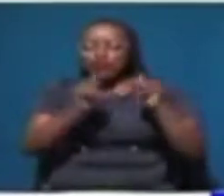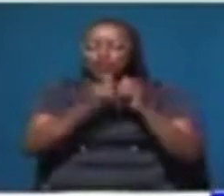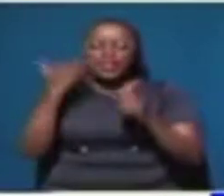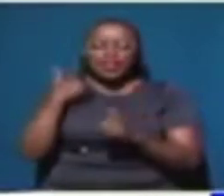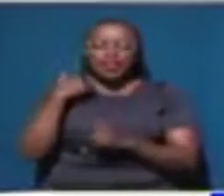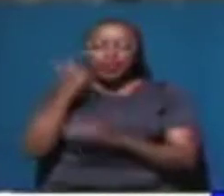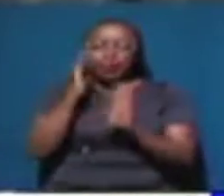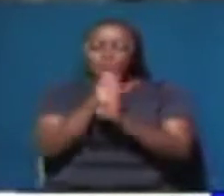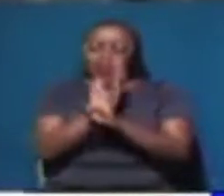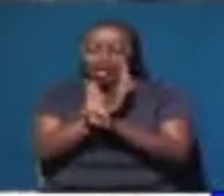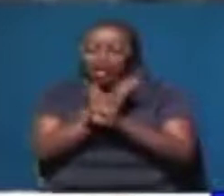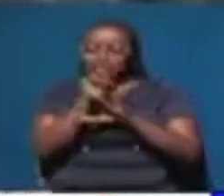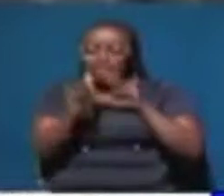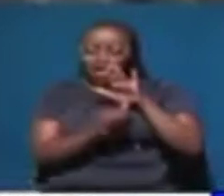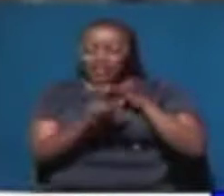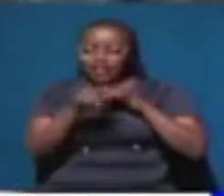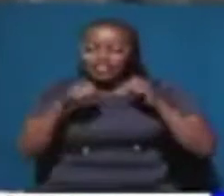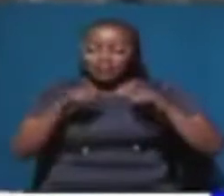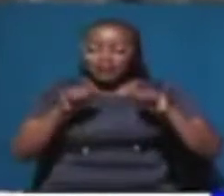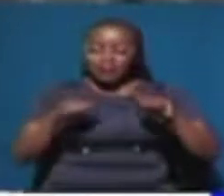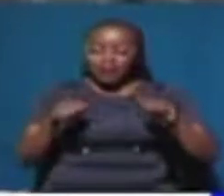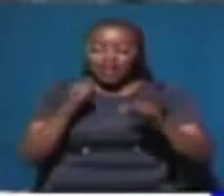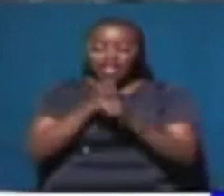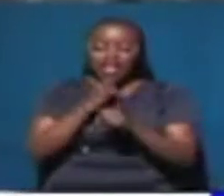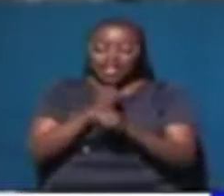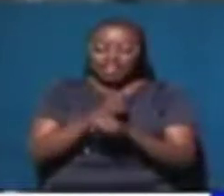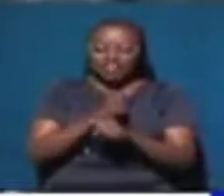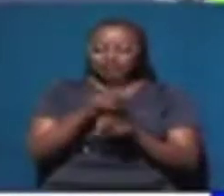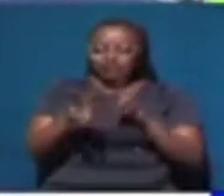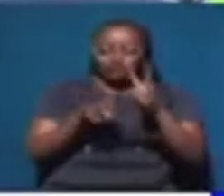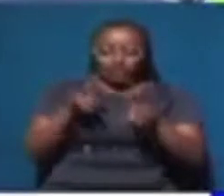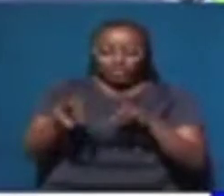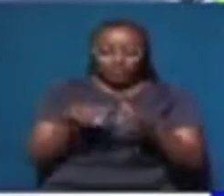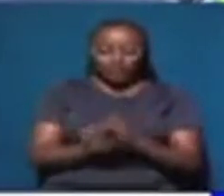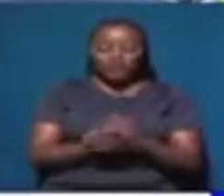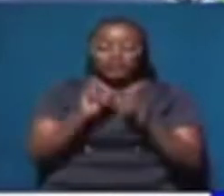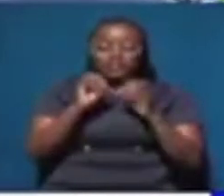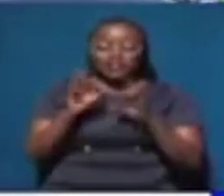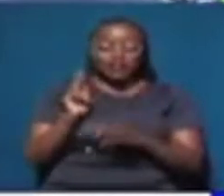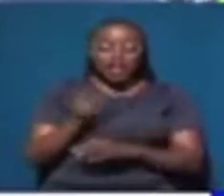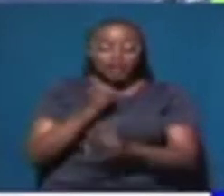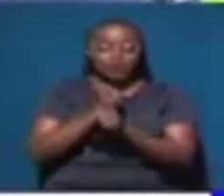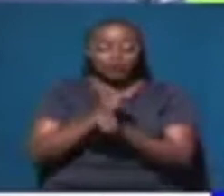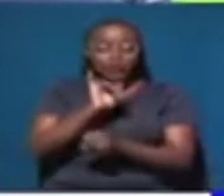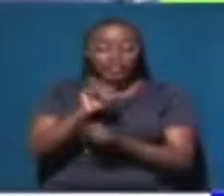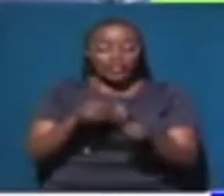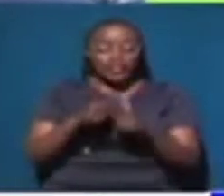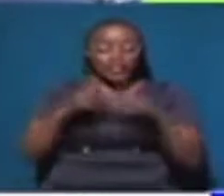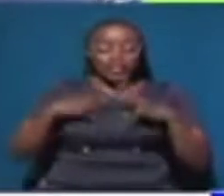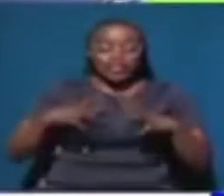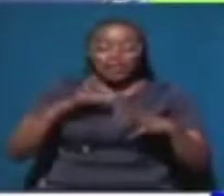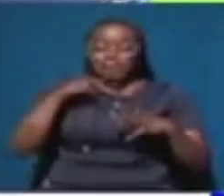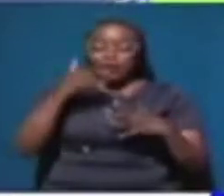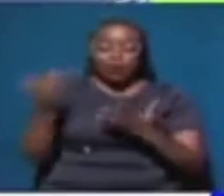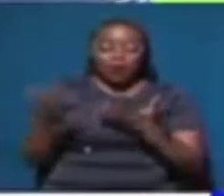ĩkoretwo ĩkĩhithania ũkuui-inĩ wa nduthi na gũtabania ciĩko cia ũmaramari tũngĩka ũguo rĩ andũ arĩa marakuo